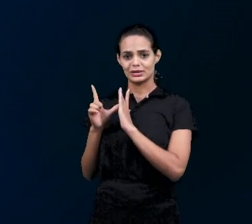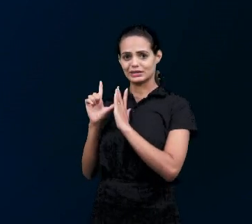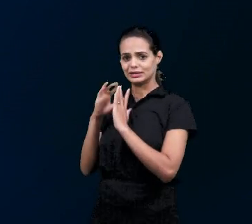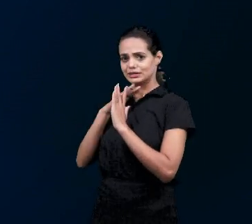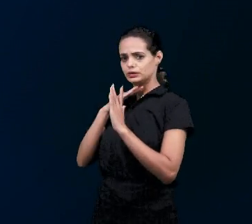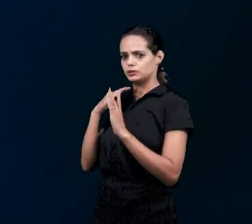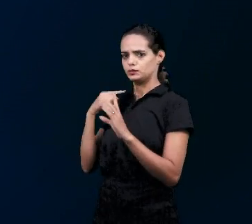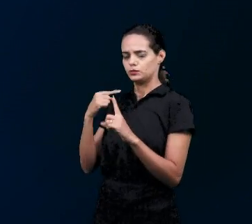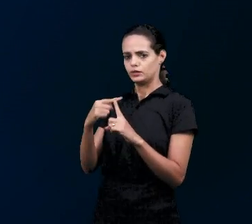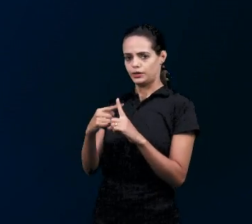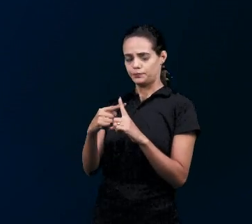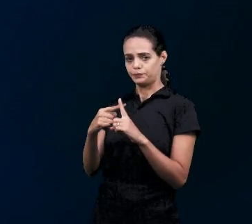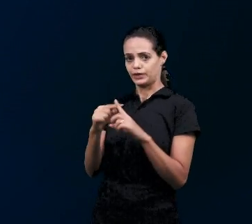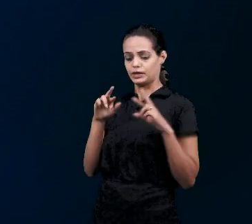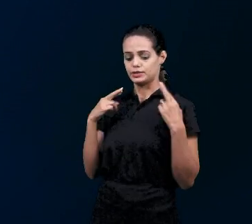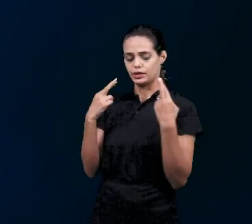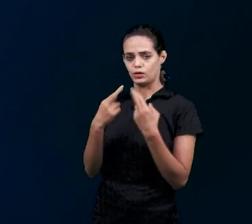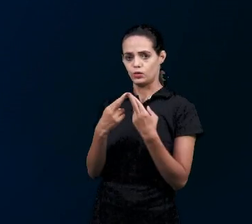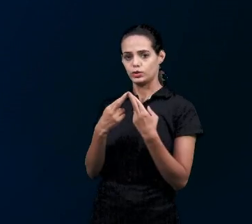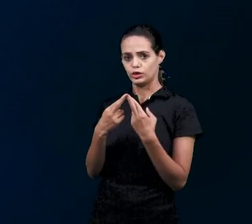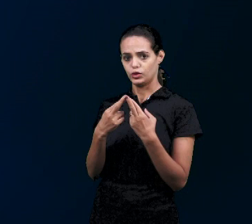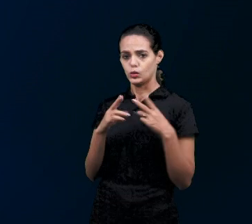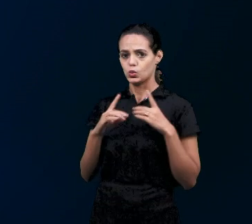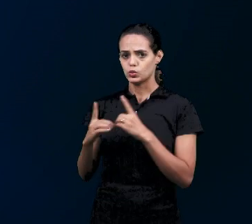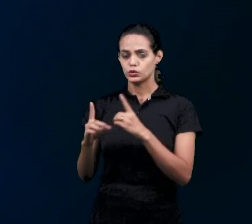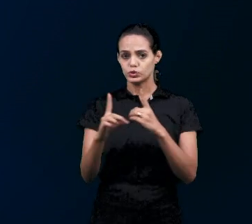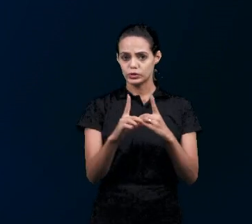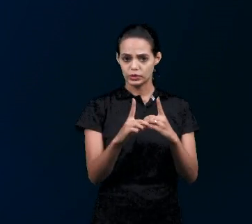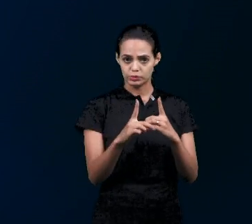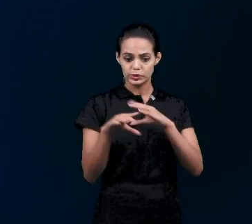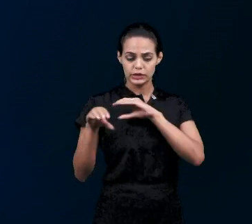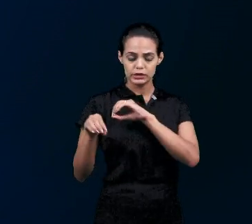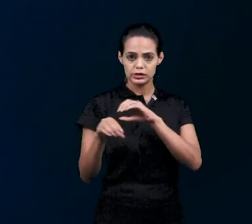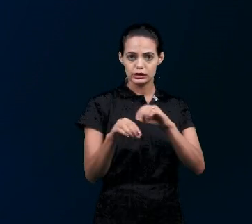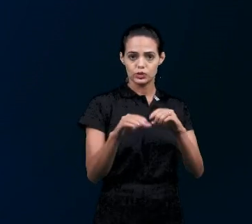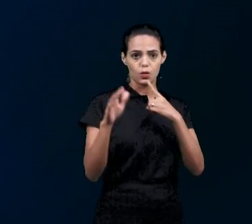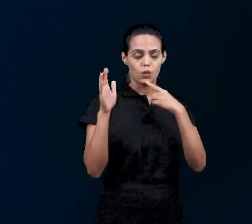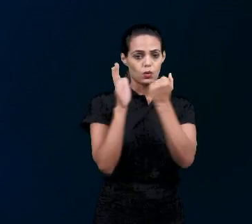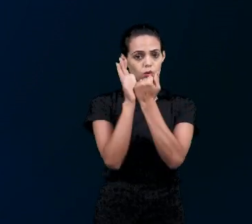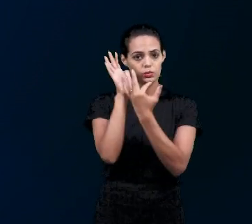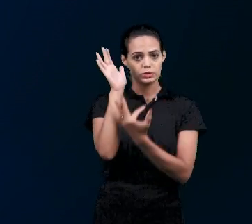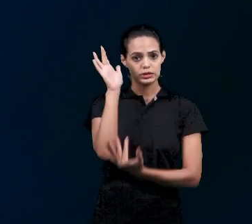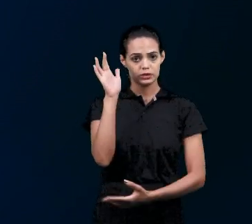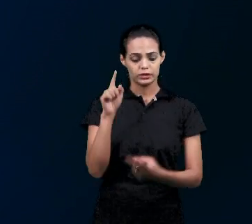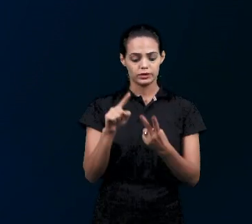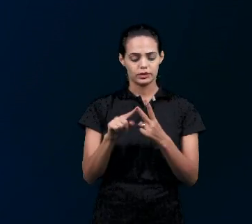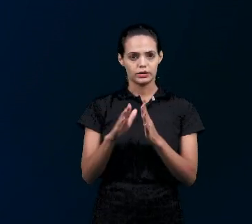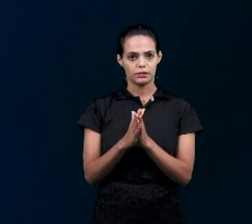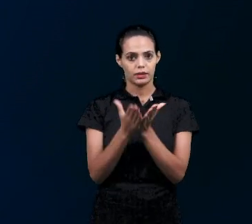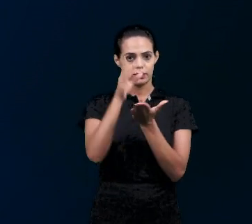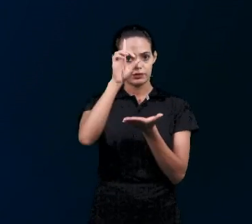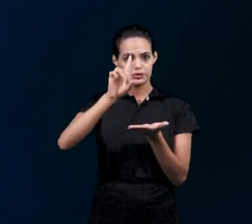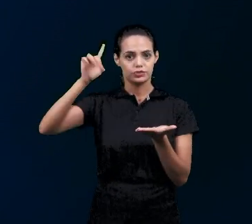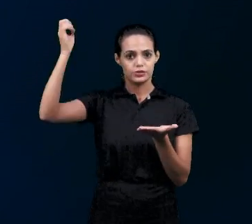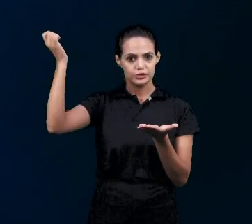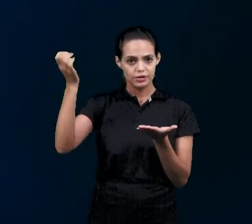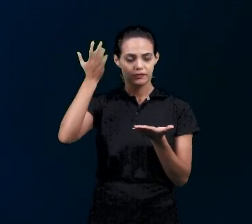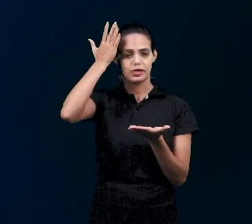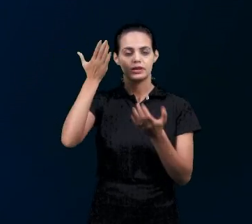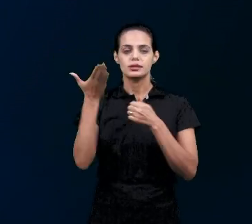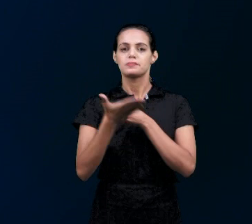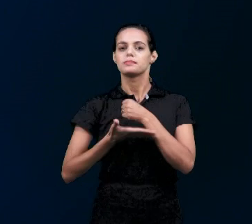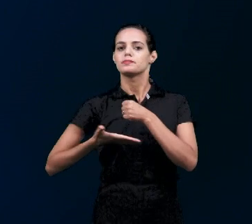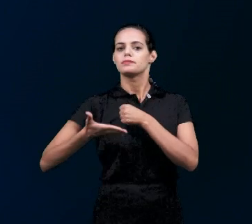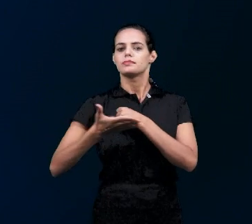laissé la prière par le sang et la parole vivante, la base doctrinaire de tout ça qui est le projet du Seigneur. La parole nous dit en